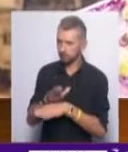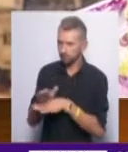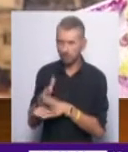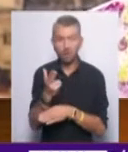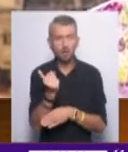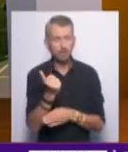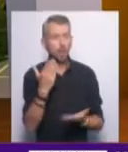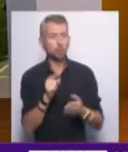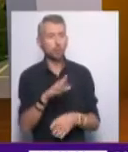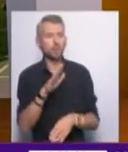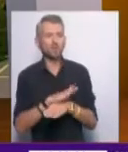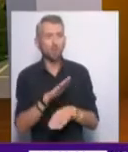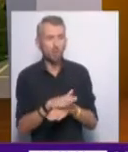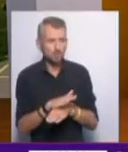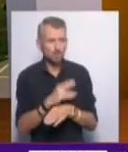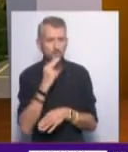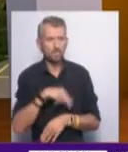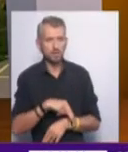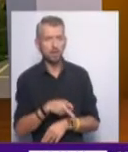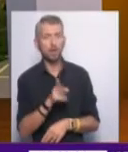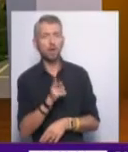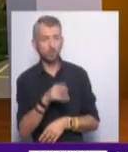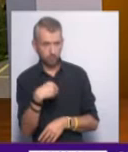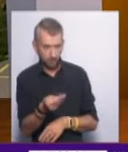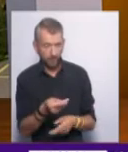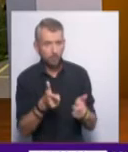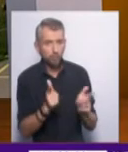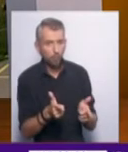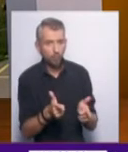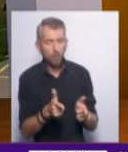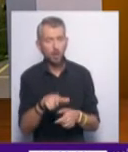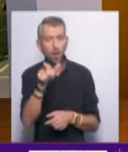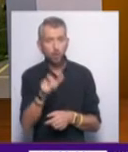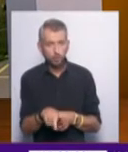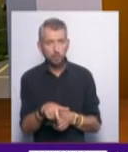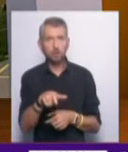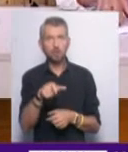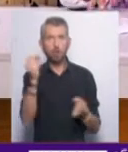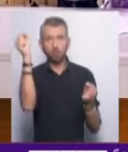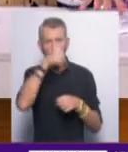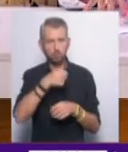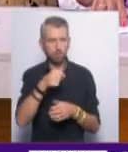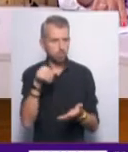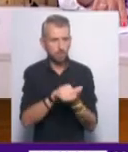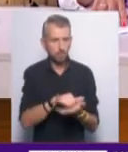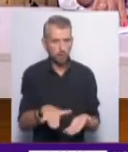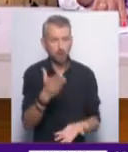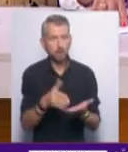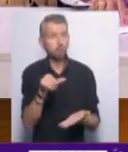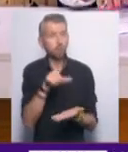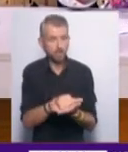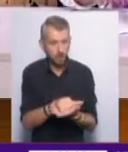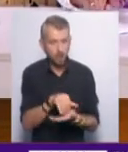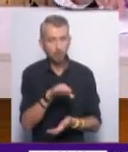якщо той кіоск десь виник, хтось давав згоду, людина ж з неба там не поставила, а якщо поставила, да,